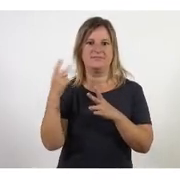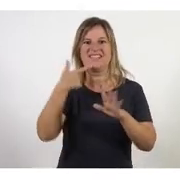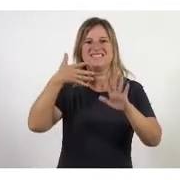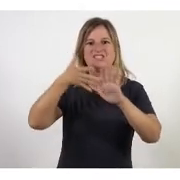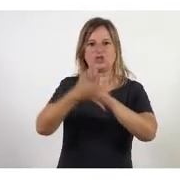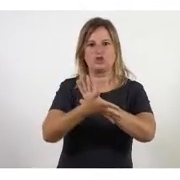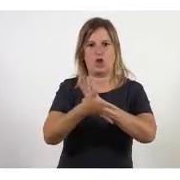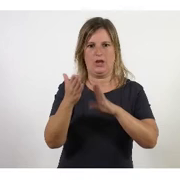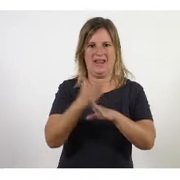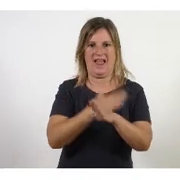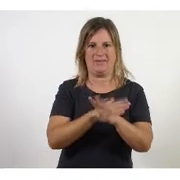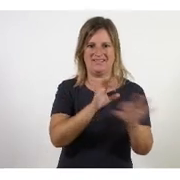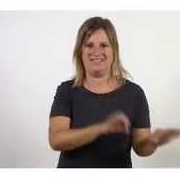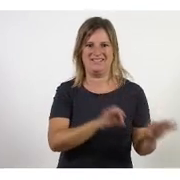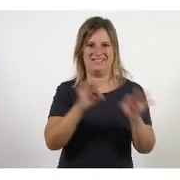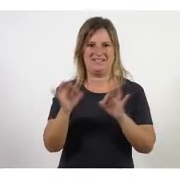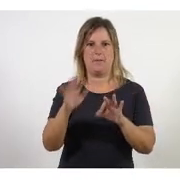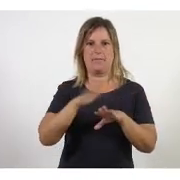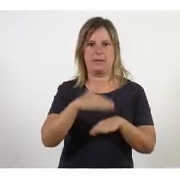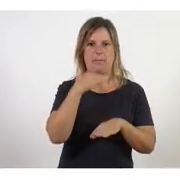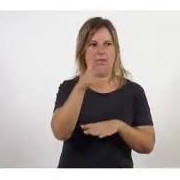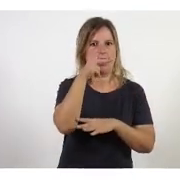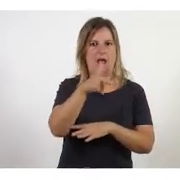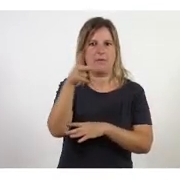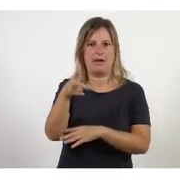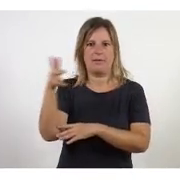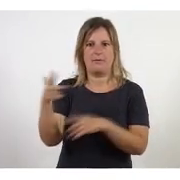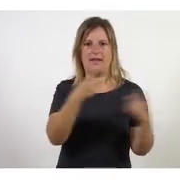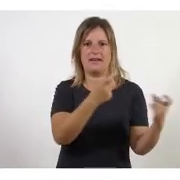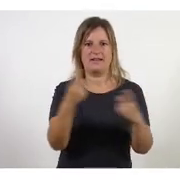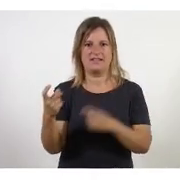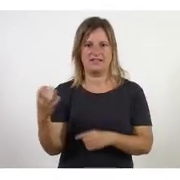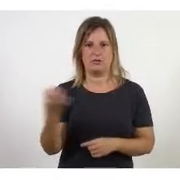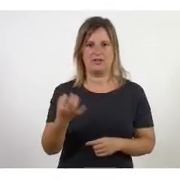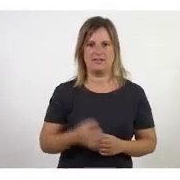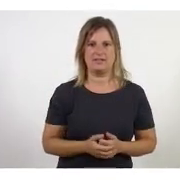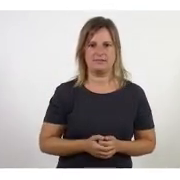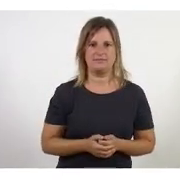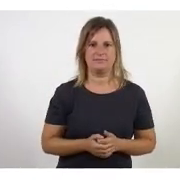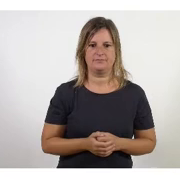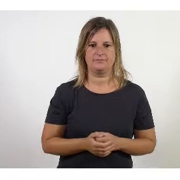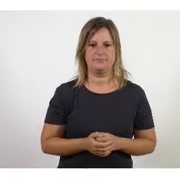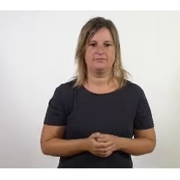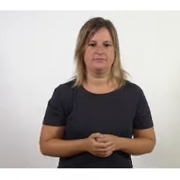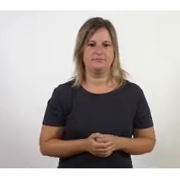storytelling o de planificació, de l'storyboarding, de dir quins són els punts clau del meu